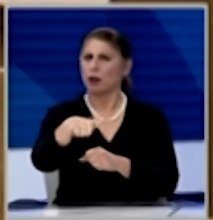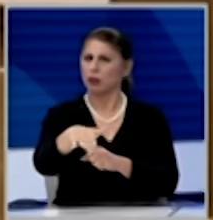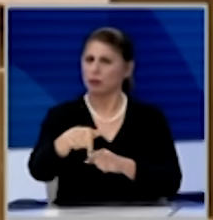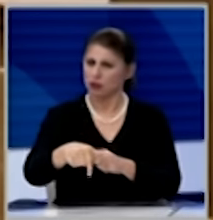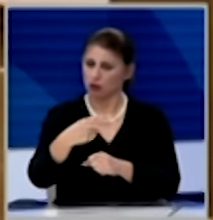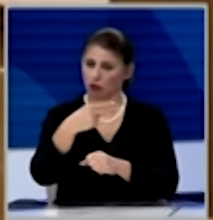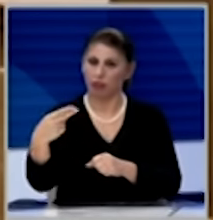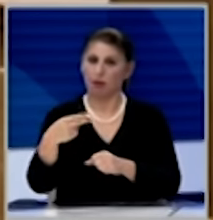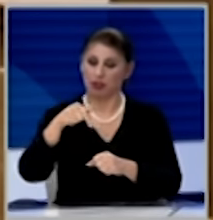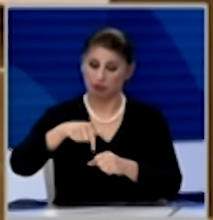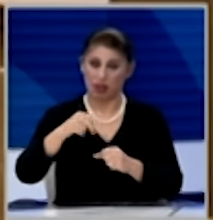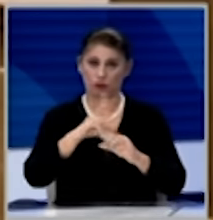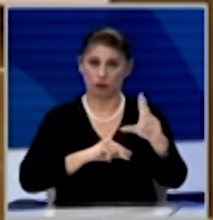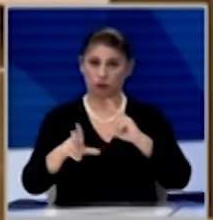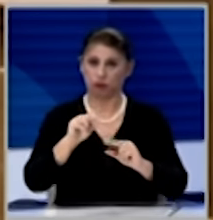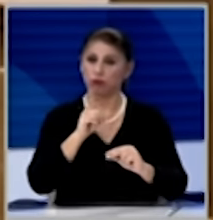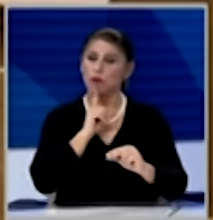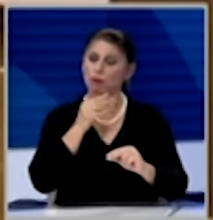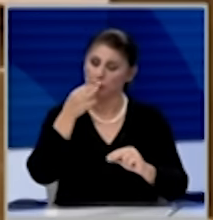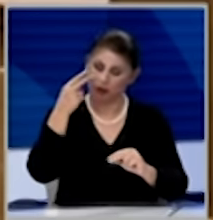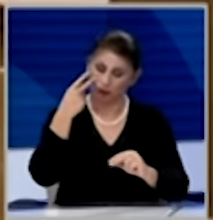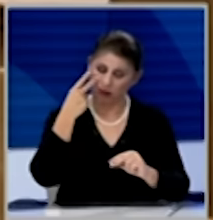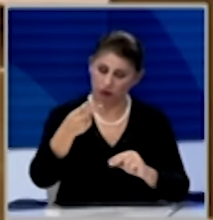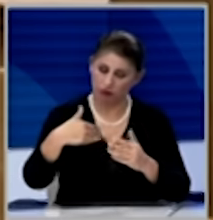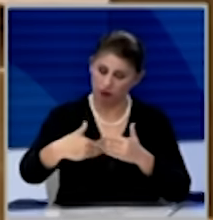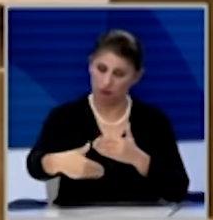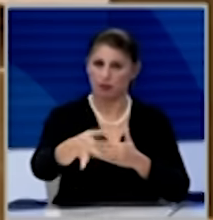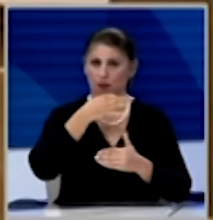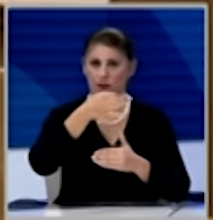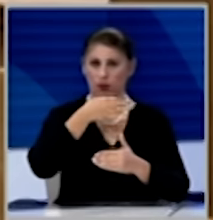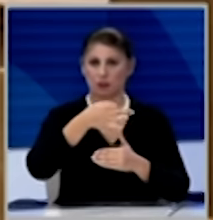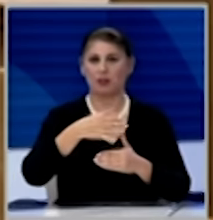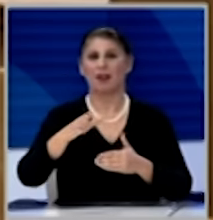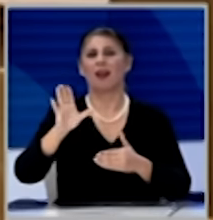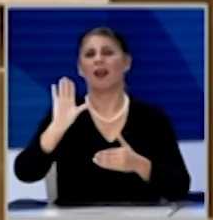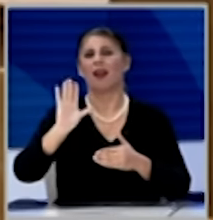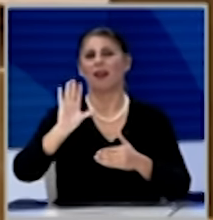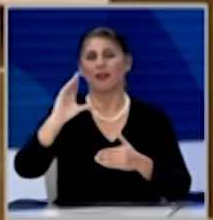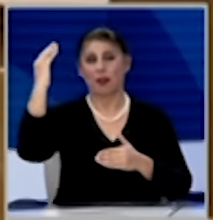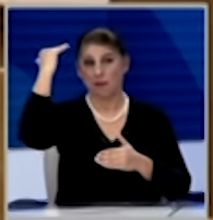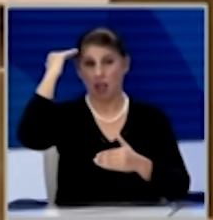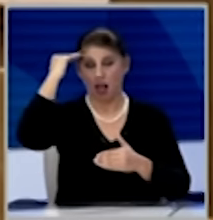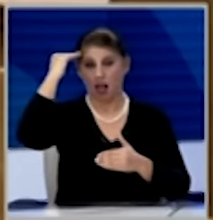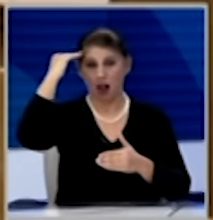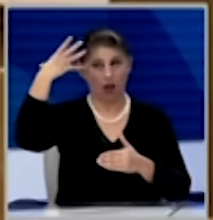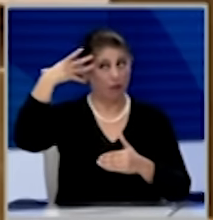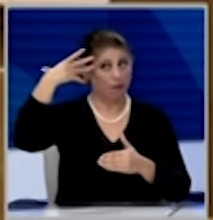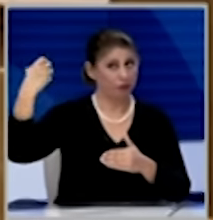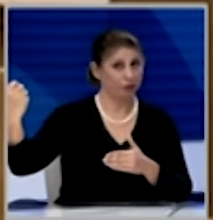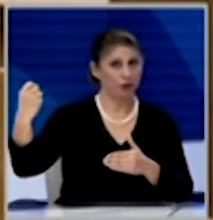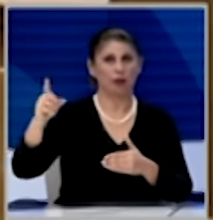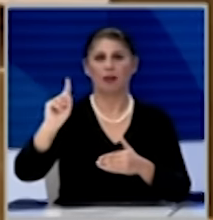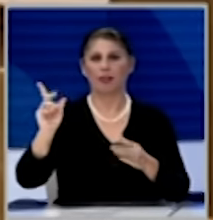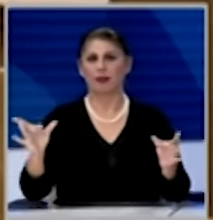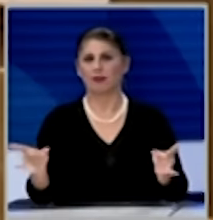σημερινής συνεδρίασης όπως θα το διαπιστώσετε άλλωστε και μετά δεν μας βγάζετε όμως απ το μυαλό ότι δεν ήταν